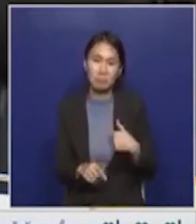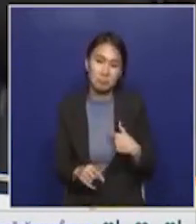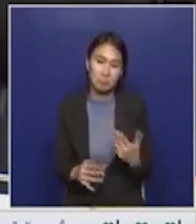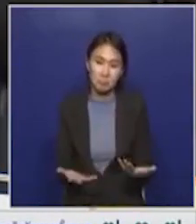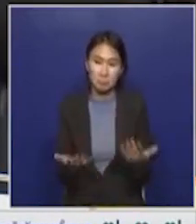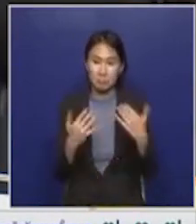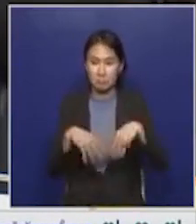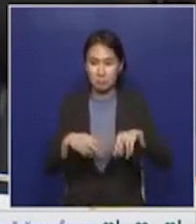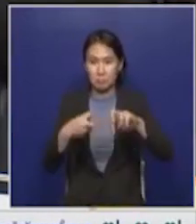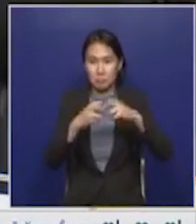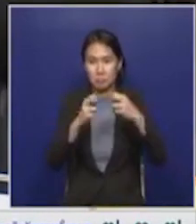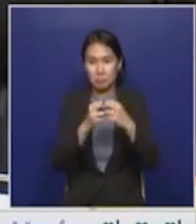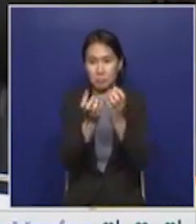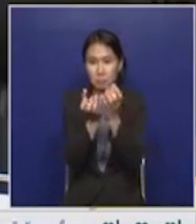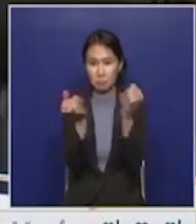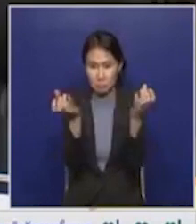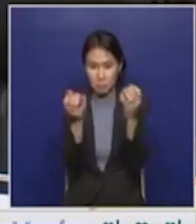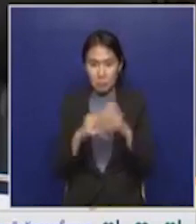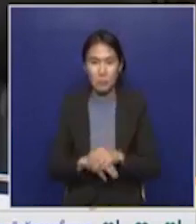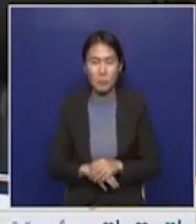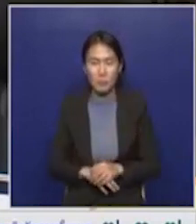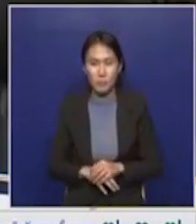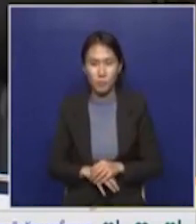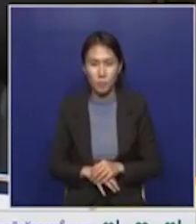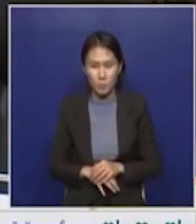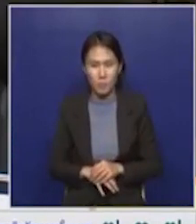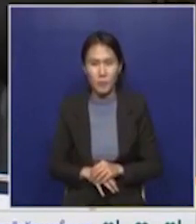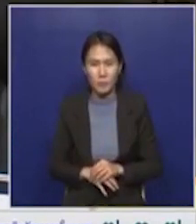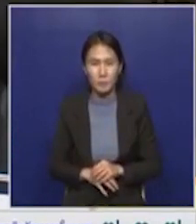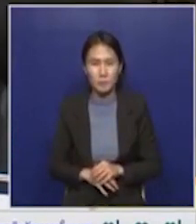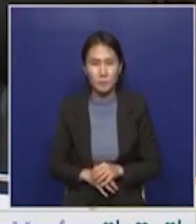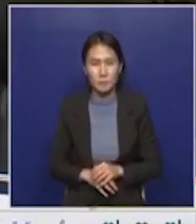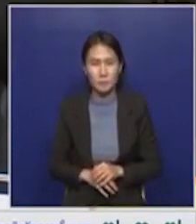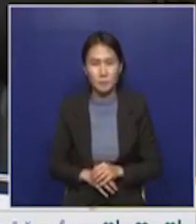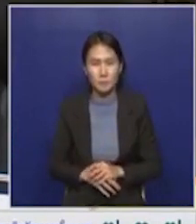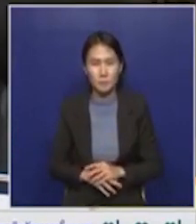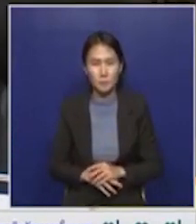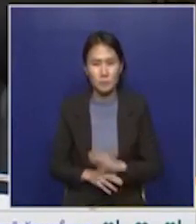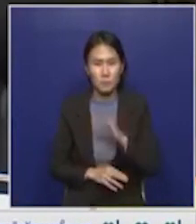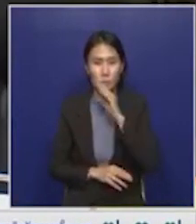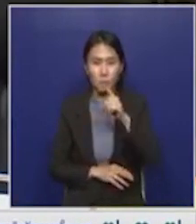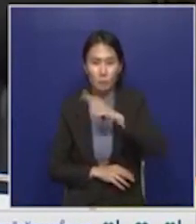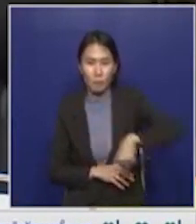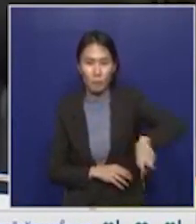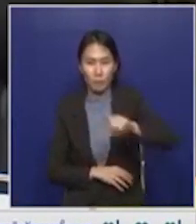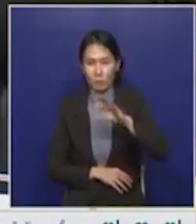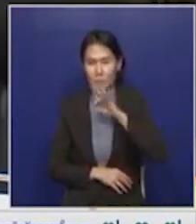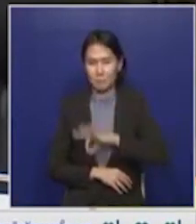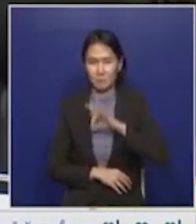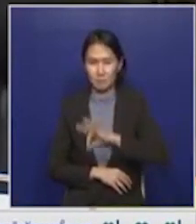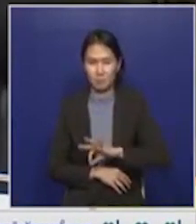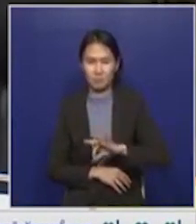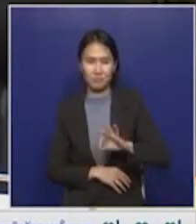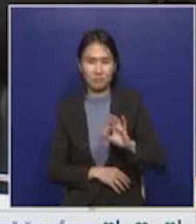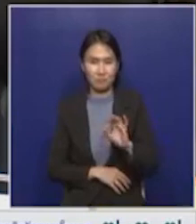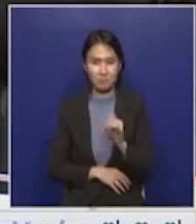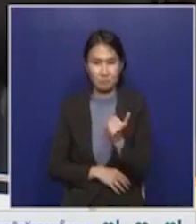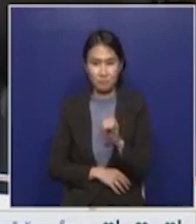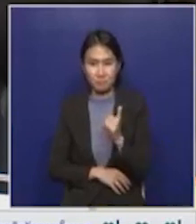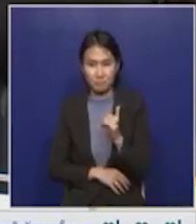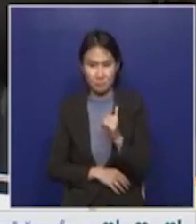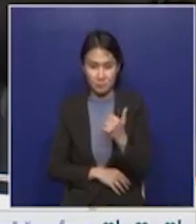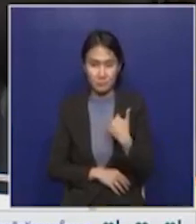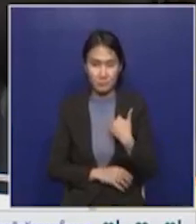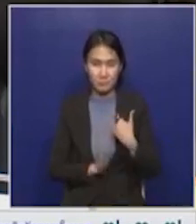สิ่งที่เราหนูนี้เป็นปัญหาก่อให้เกิดรายการที่คนรู้สึกว่าไม่เป็นธรรมเข้ามาในพอดี